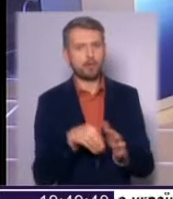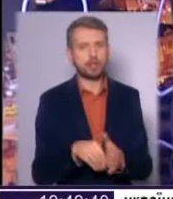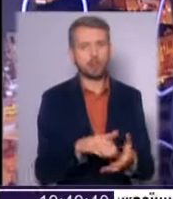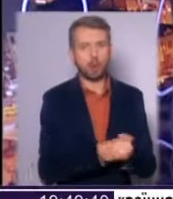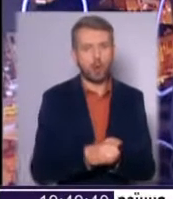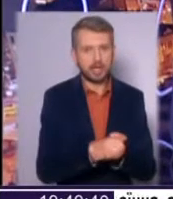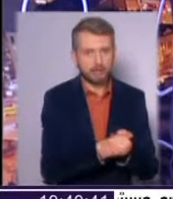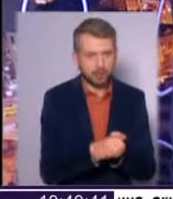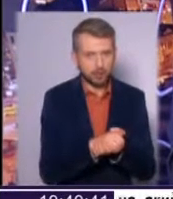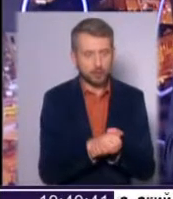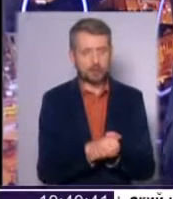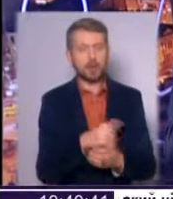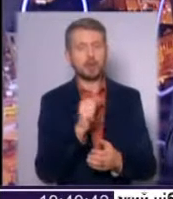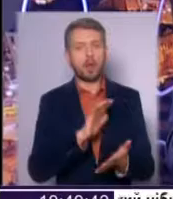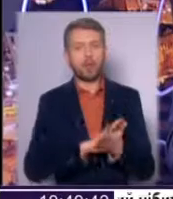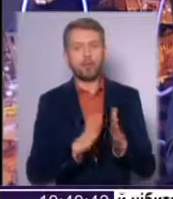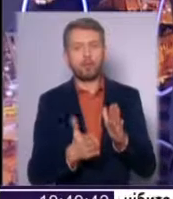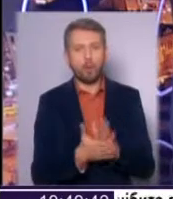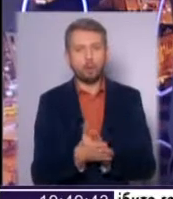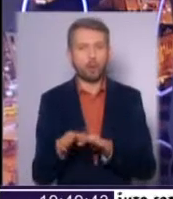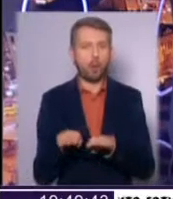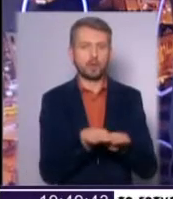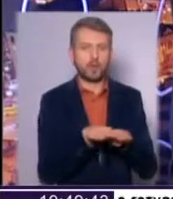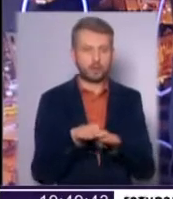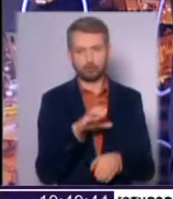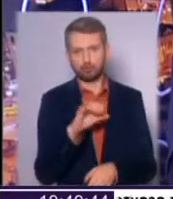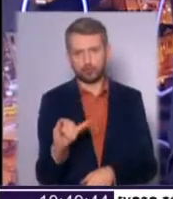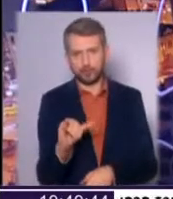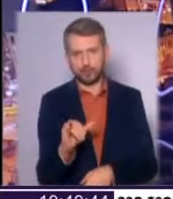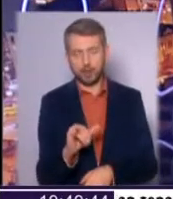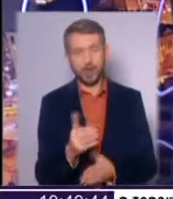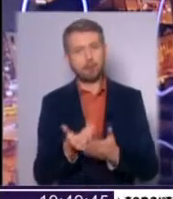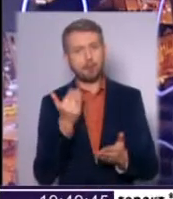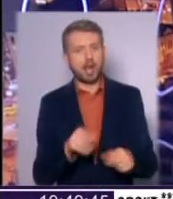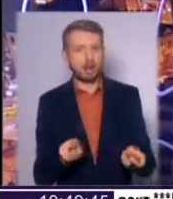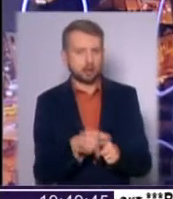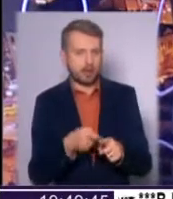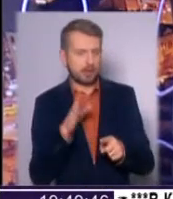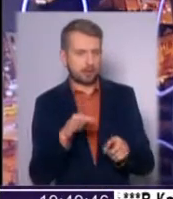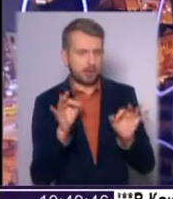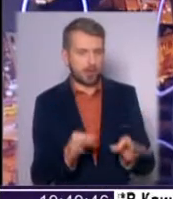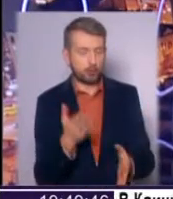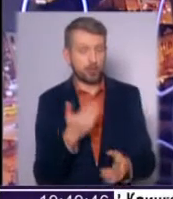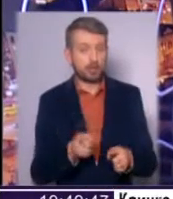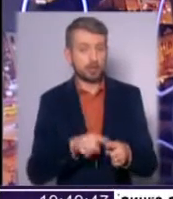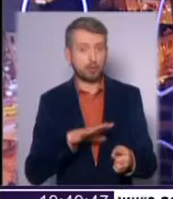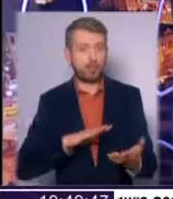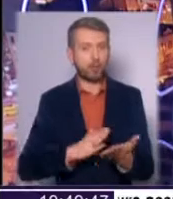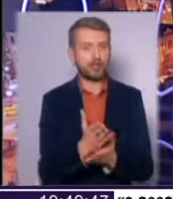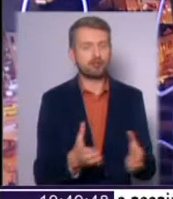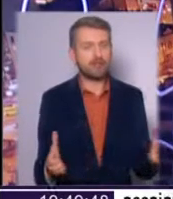коаліцію за умови консенсусу. Ну, попередньо так, і це буде правильно. Якби це була політична